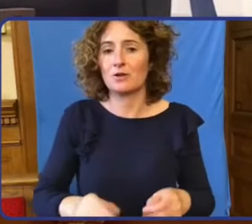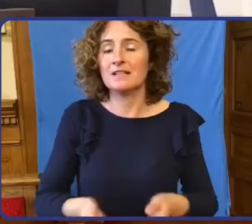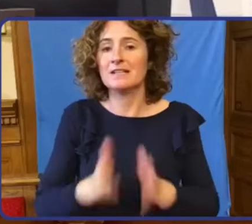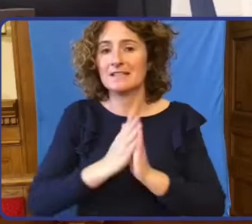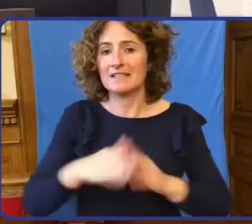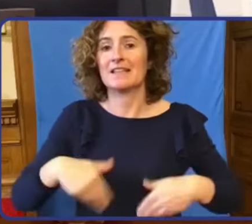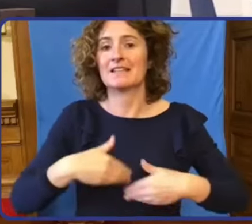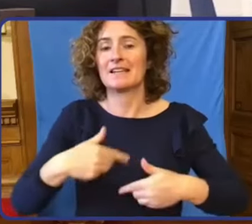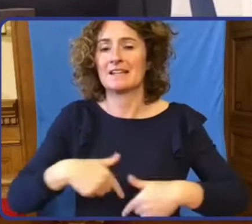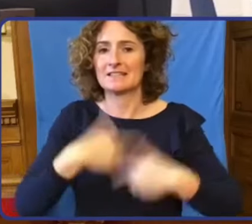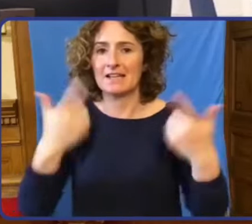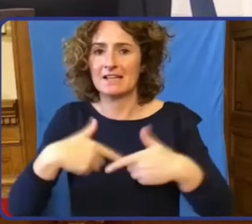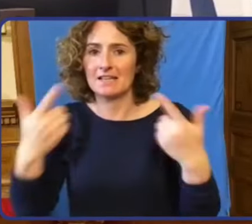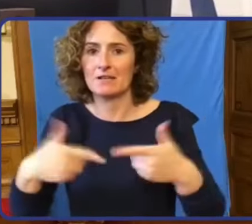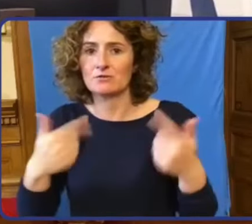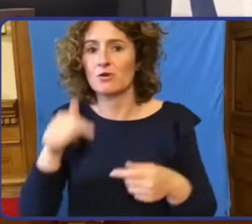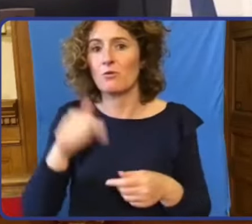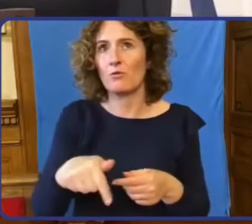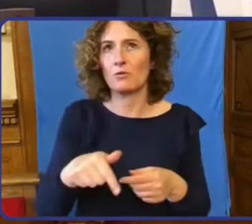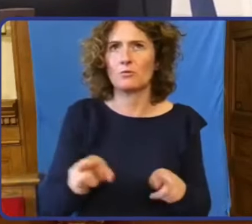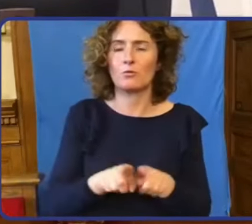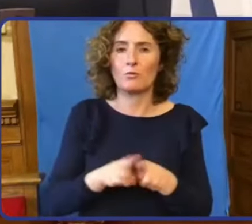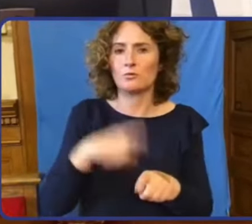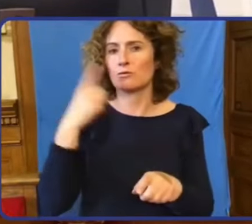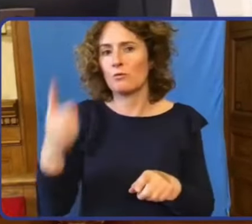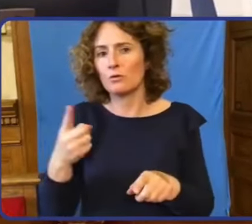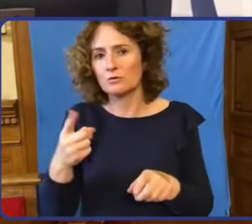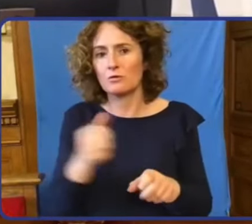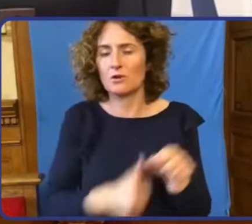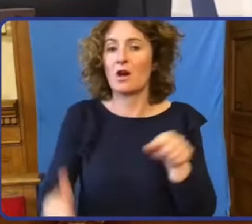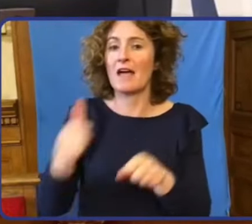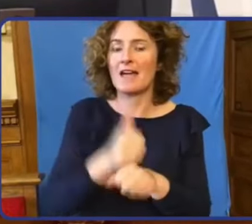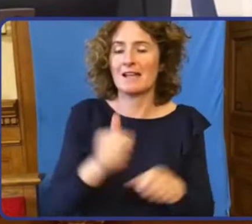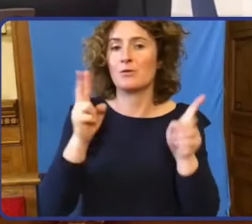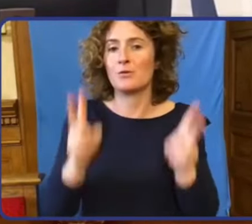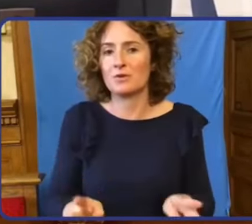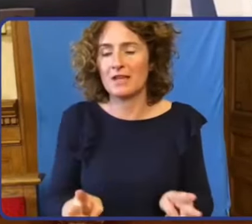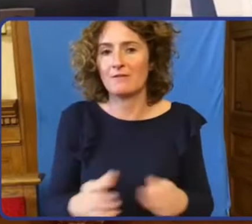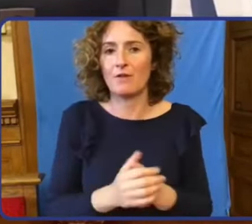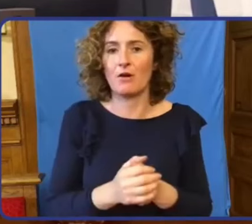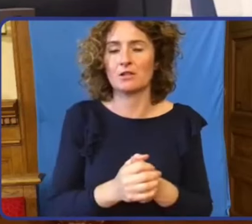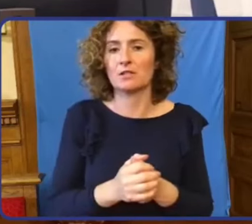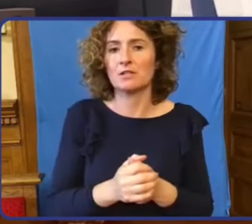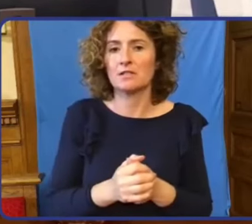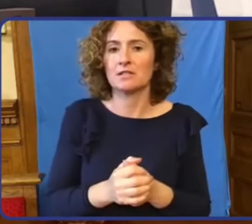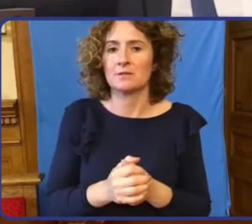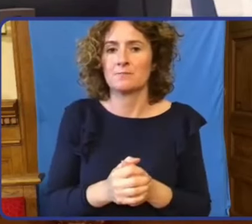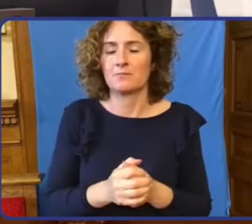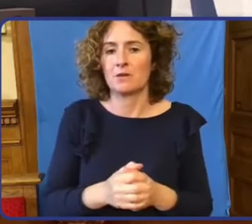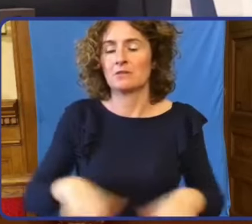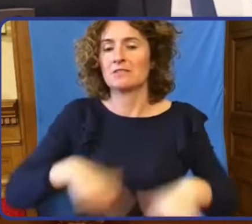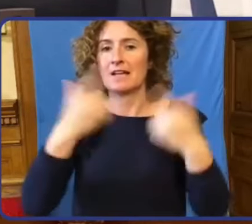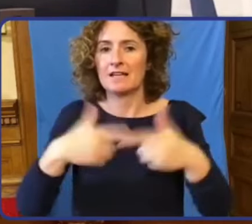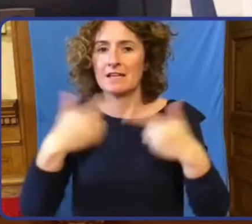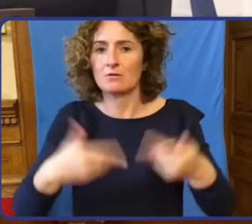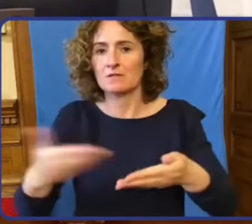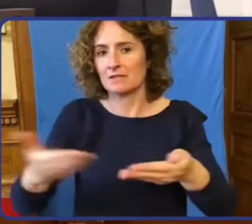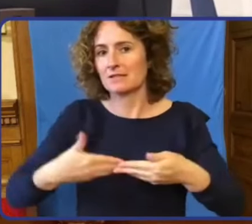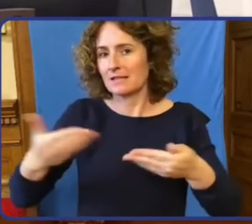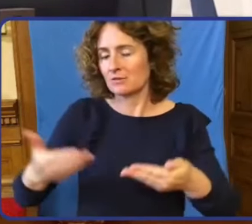van képviselőként, hogy ezekről külön akar értesülni? Önnek úgy is itt dolgoznak azok a kollégái, akik a munkadidő jelentős részében azzal foglalkoznak, hogy